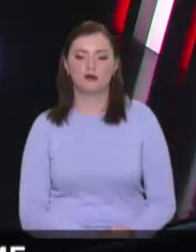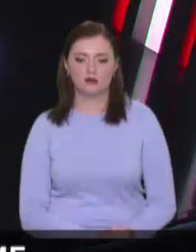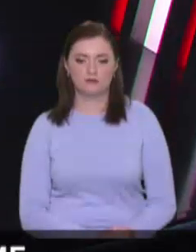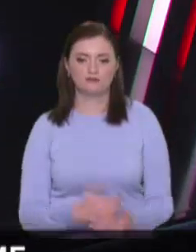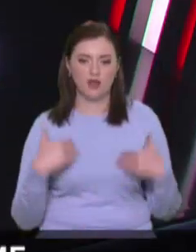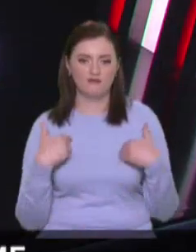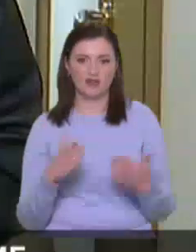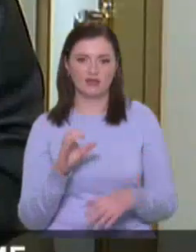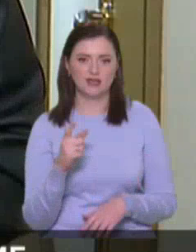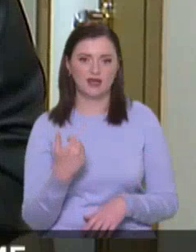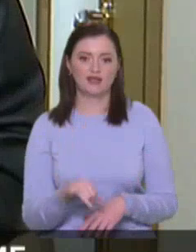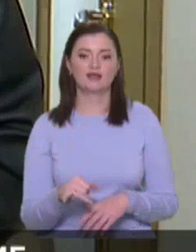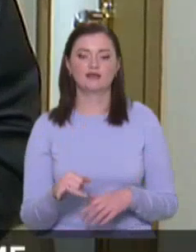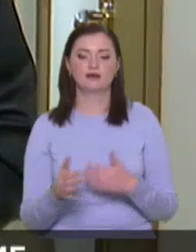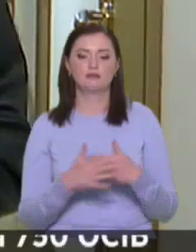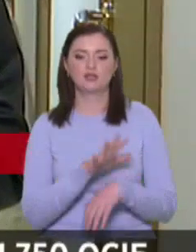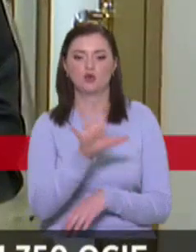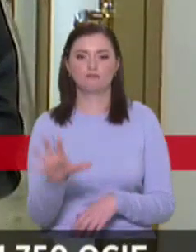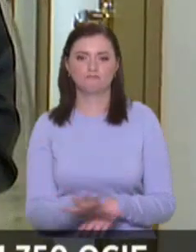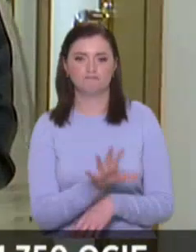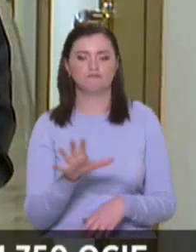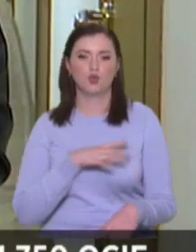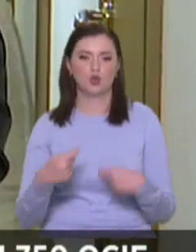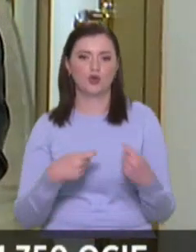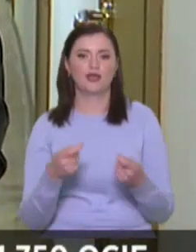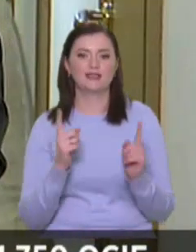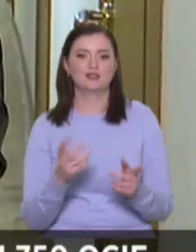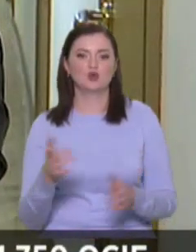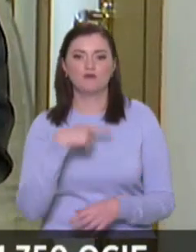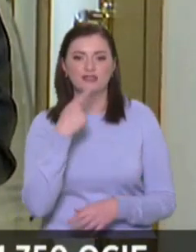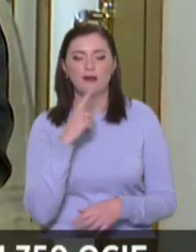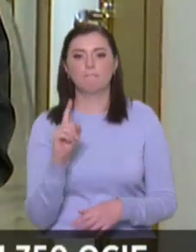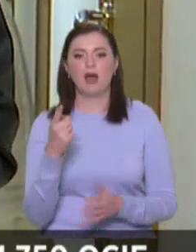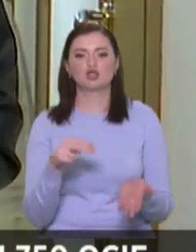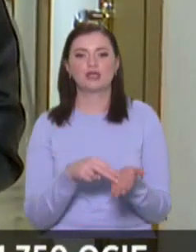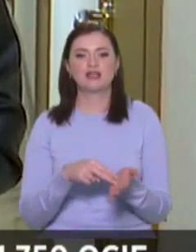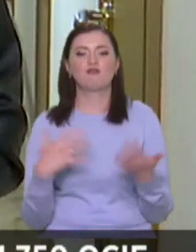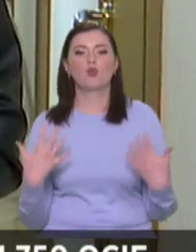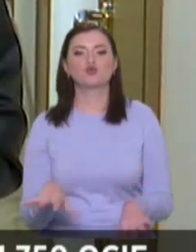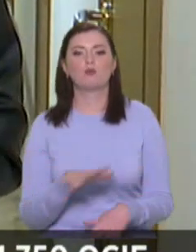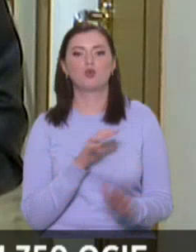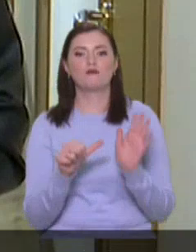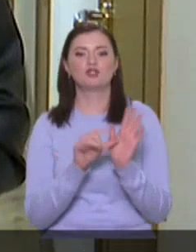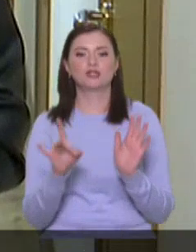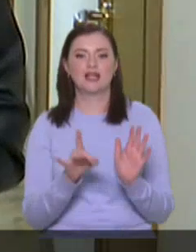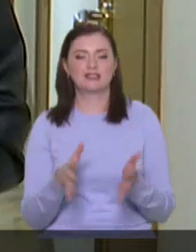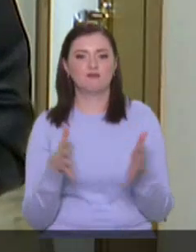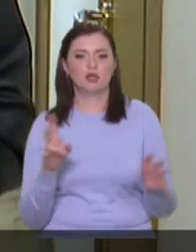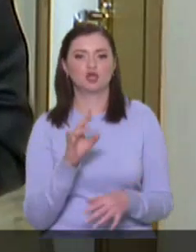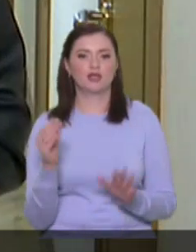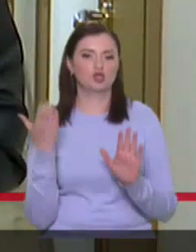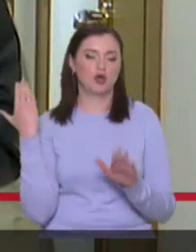Вітаю, Сергій. Близько 5 годин тривали торги. І дійсно, якщо ви сказали, що перша ставка уже була в 6 разів більше, ніж